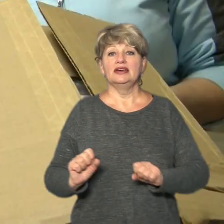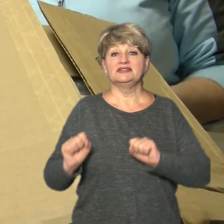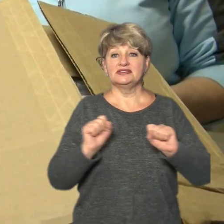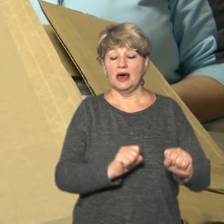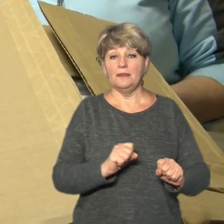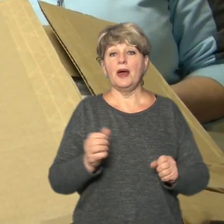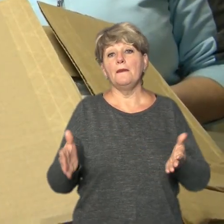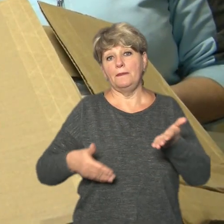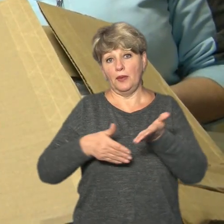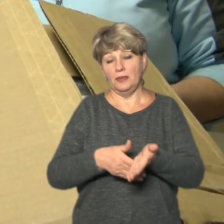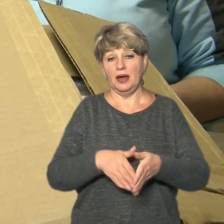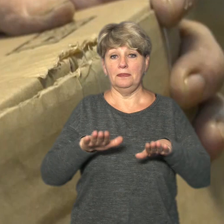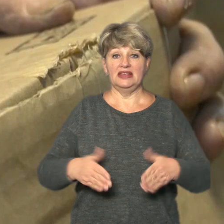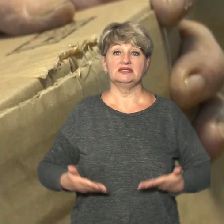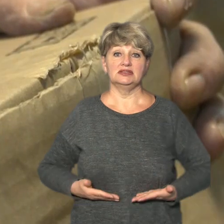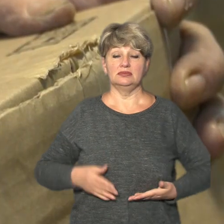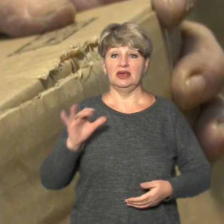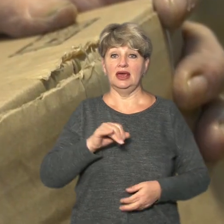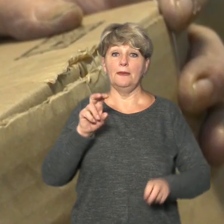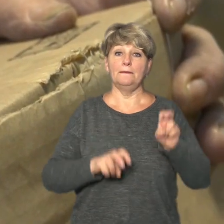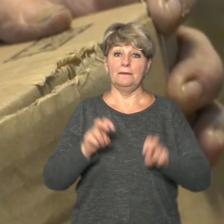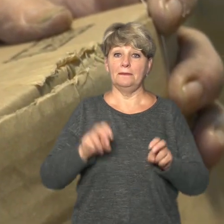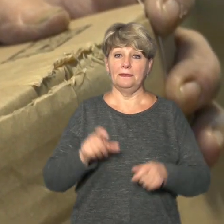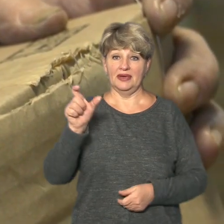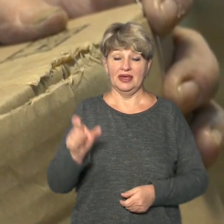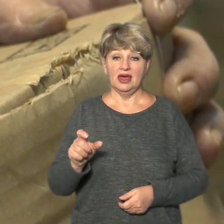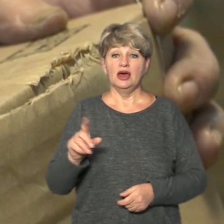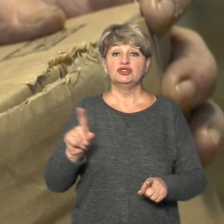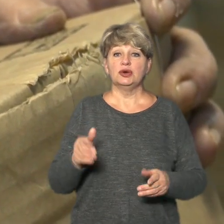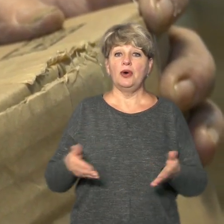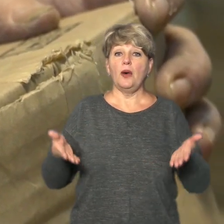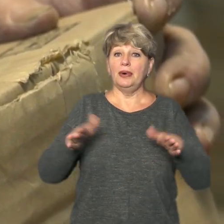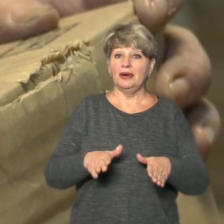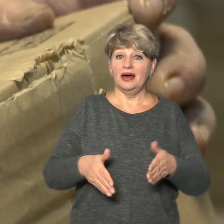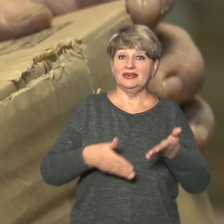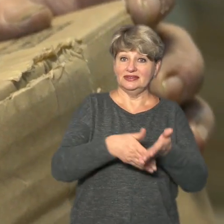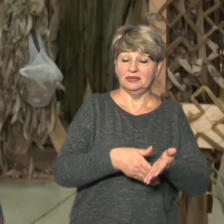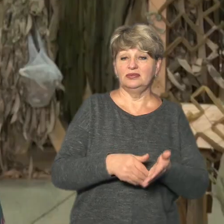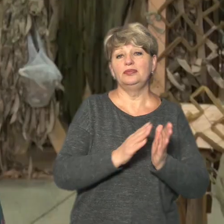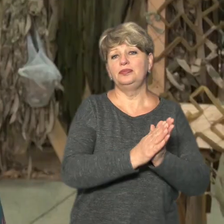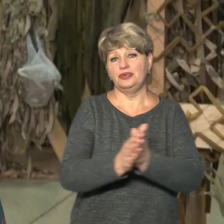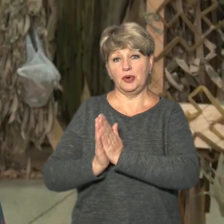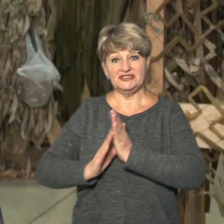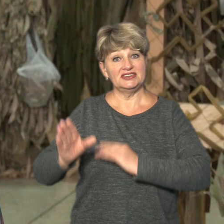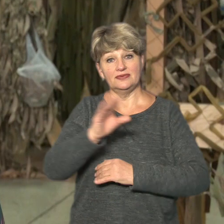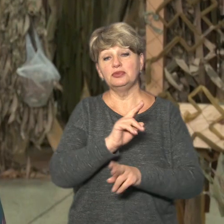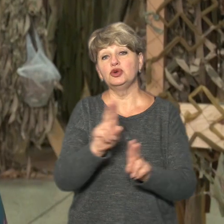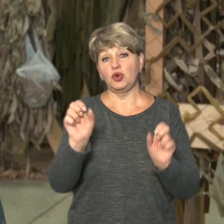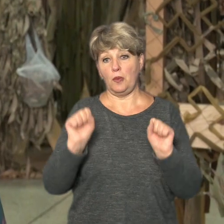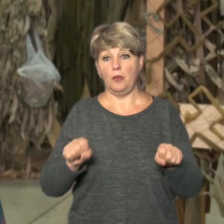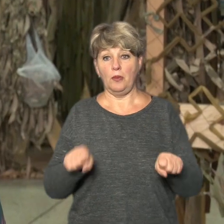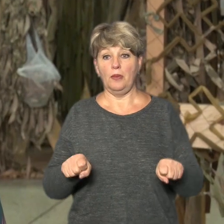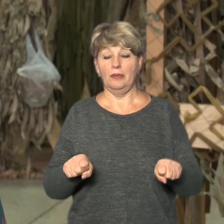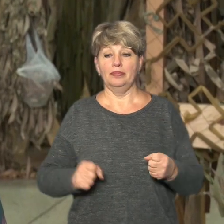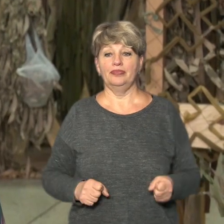підсобили містяни та підприємці аби допомогти решті просять долучитися усіх хто може це наскільки хлопцям які